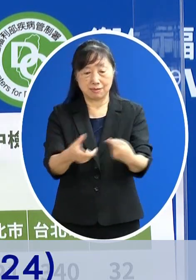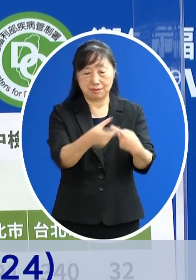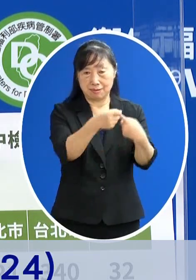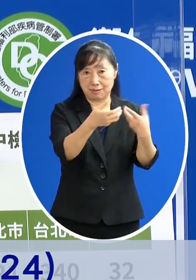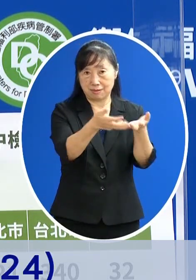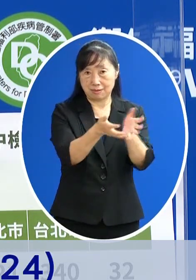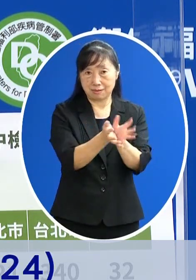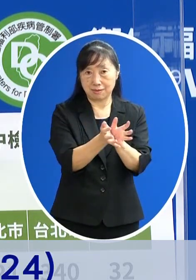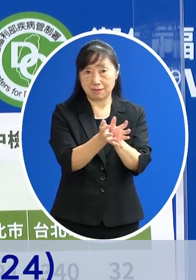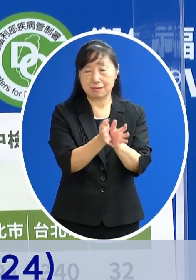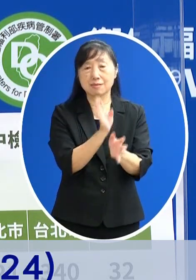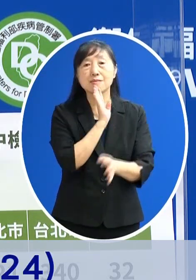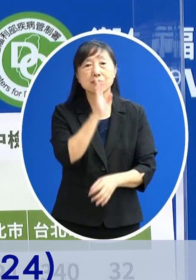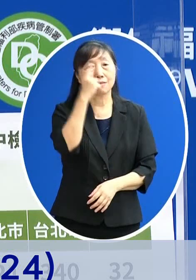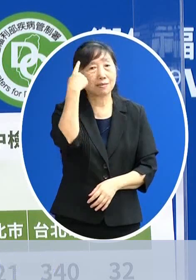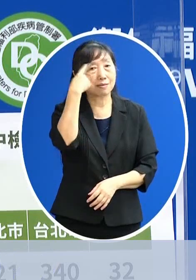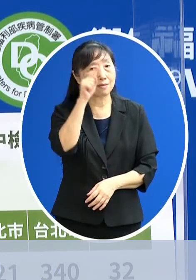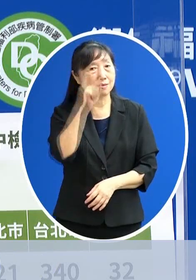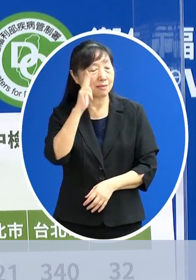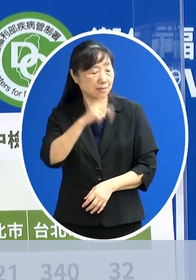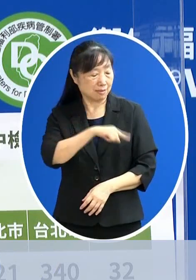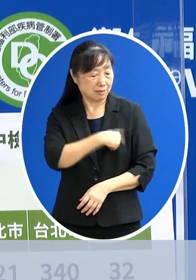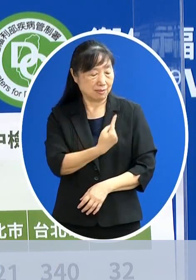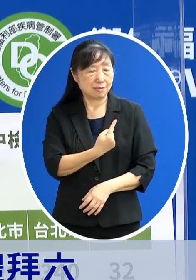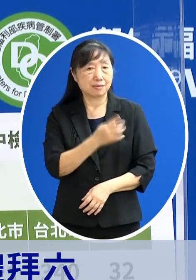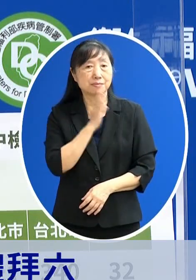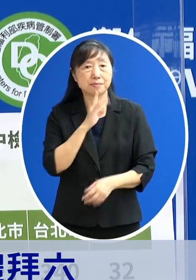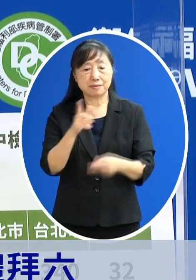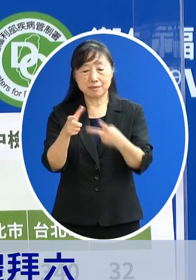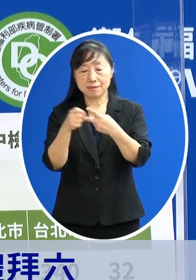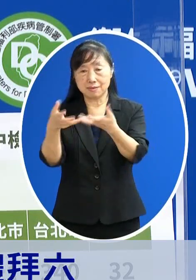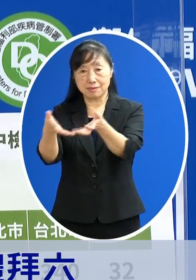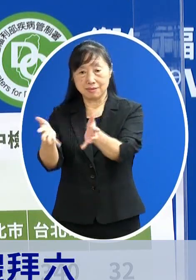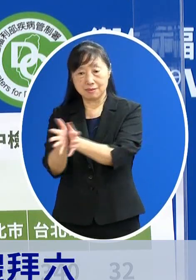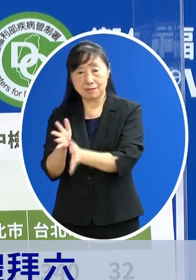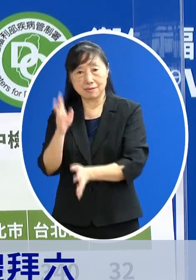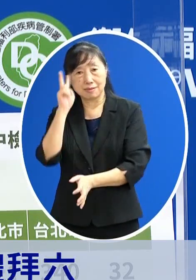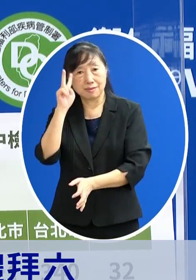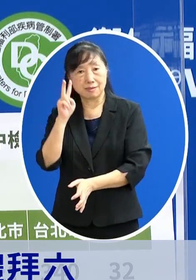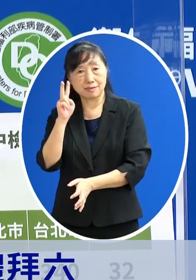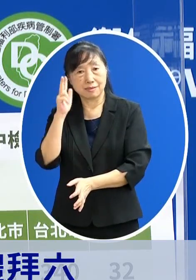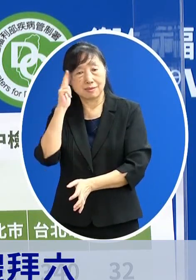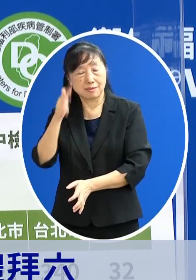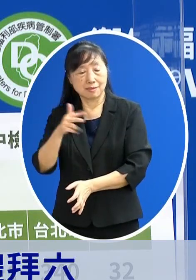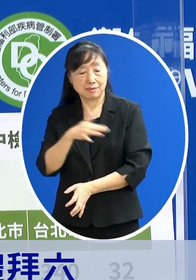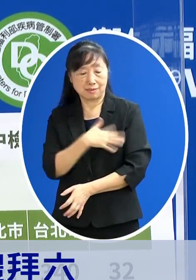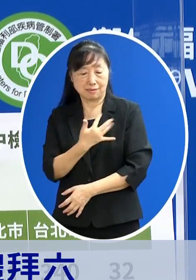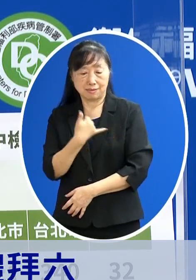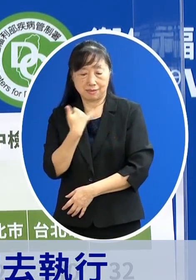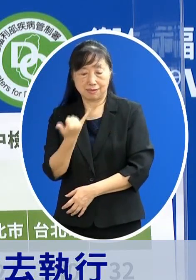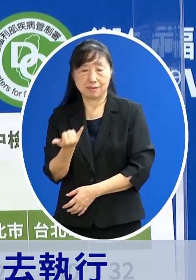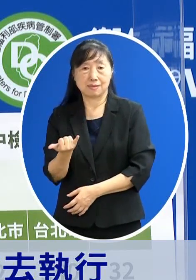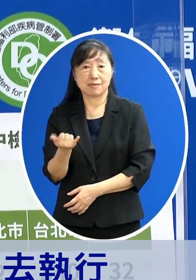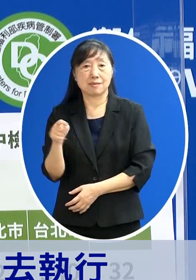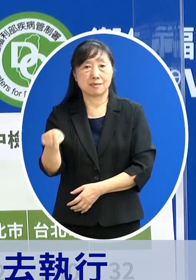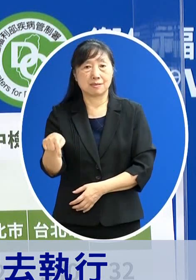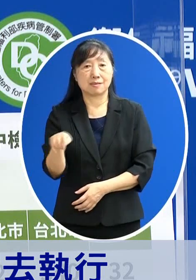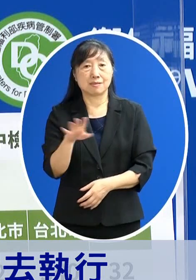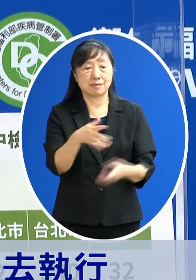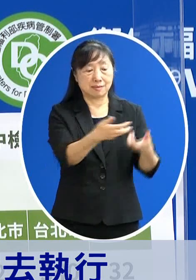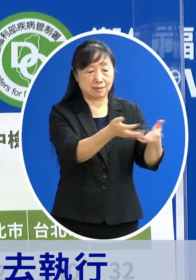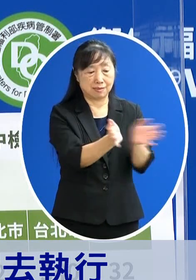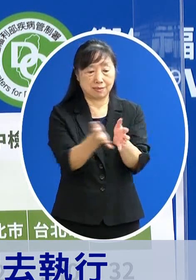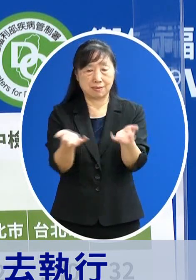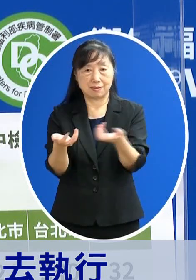是就是明天嘛哈，下礼拜一，然后第二批大概是下礼拜五还下礼拜六。都要达到分阶